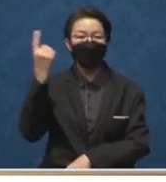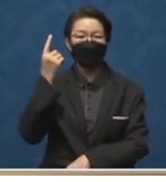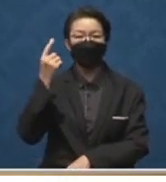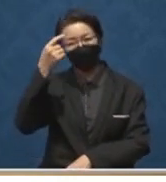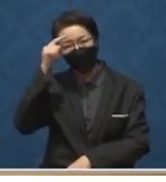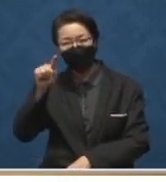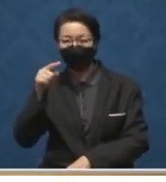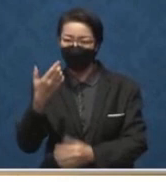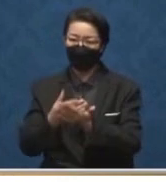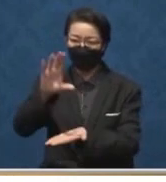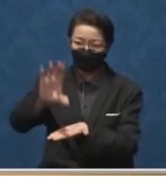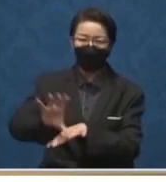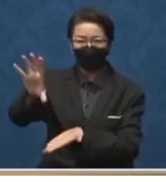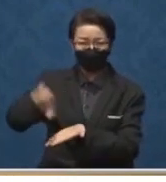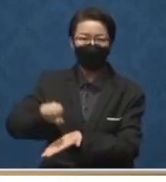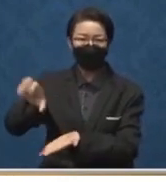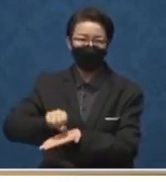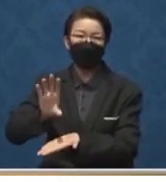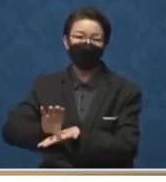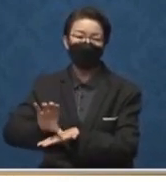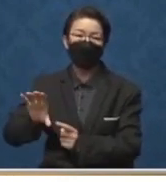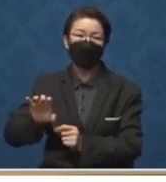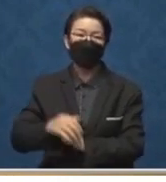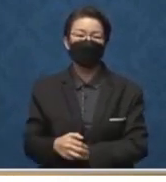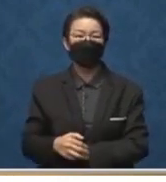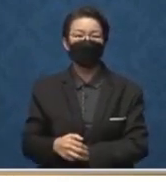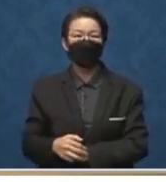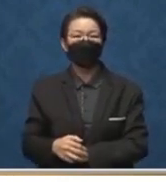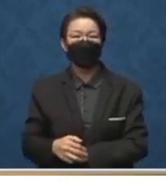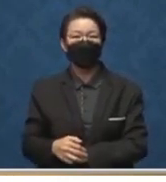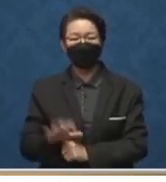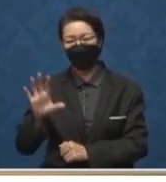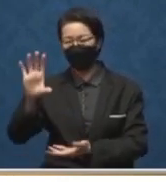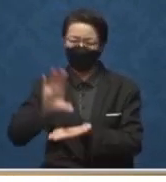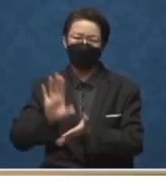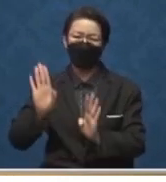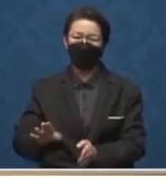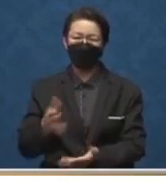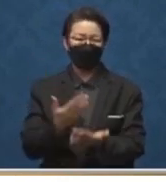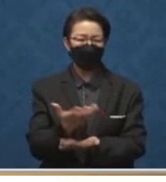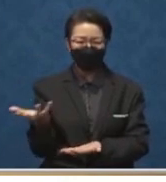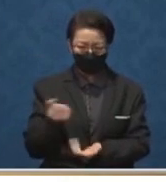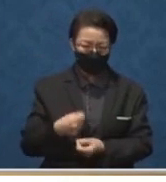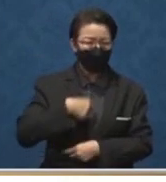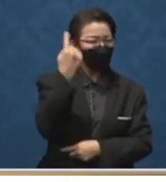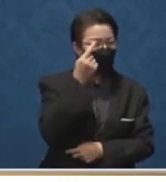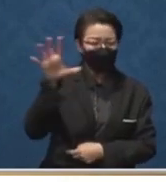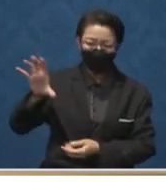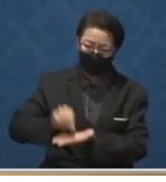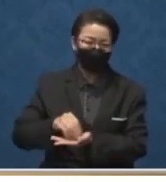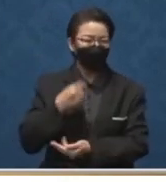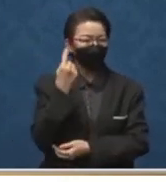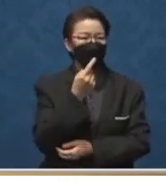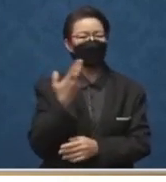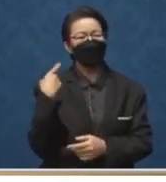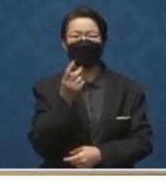ื่อได้งบประมาณกัผมควาการไปทองเที่วลัษณนี้มนไม่เกิดประโยชน์ถึงแม้จะมปโยชเล็